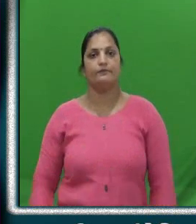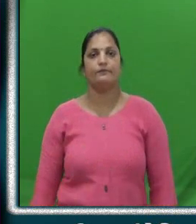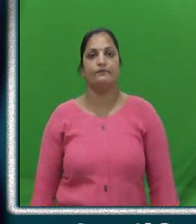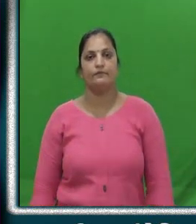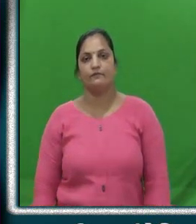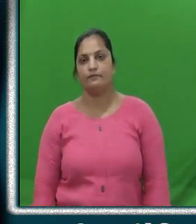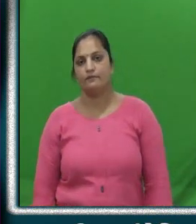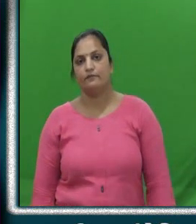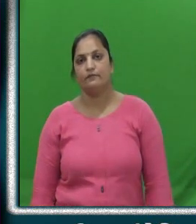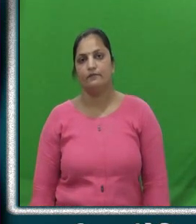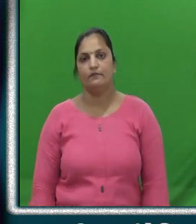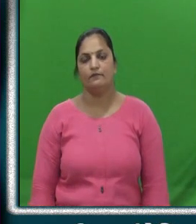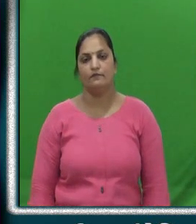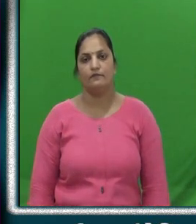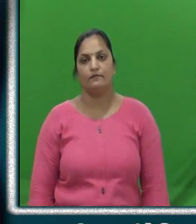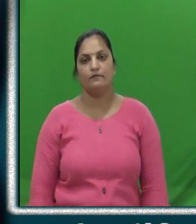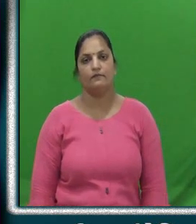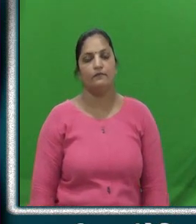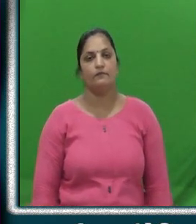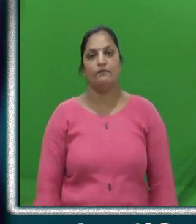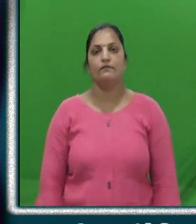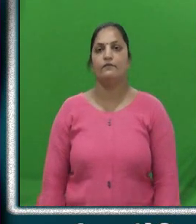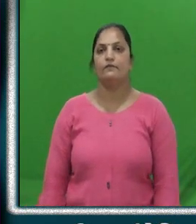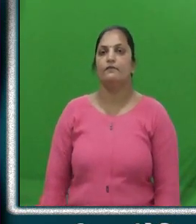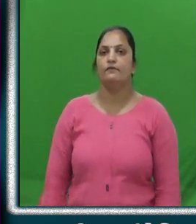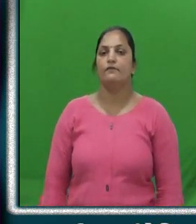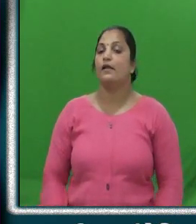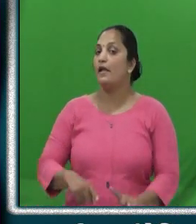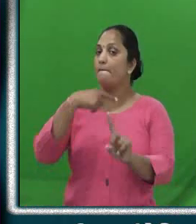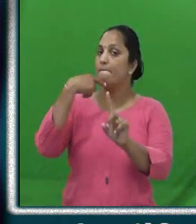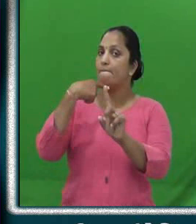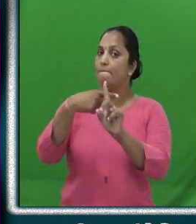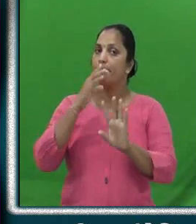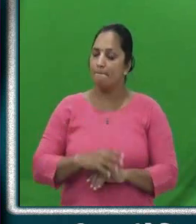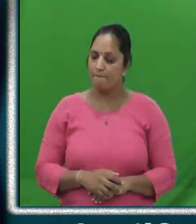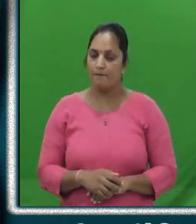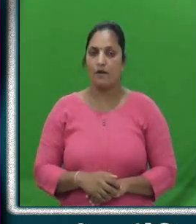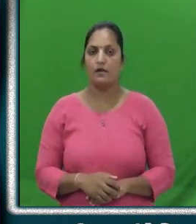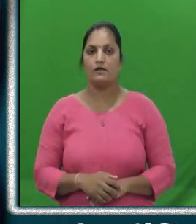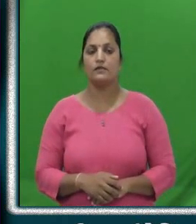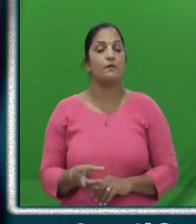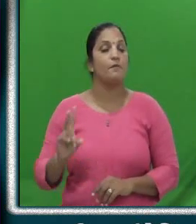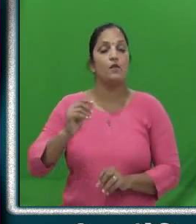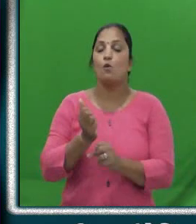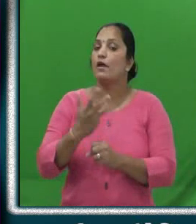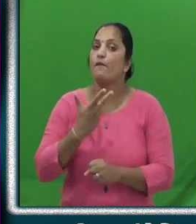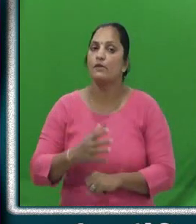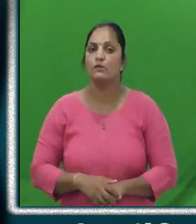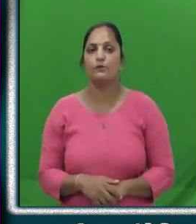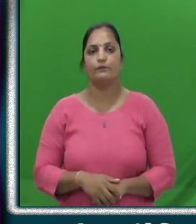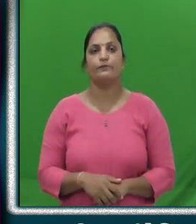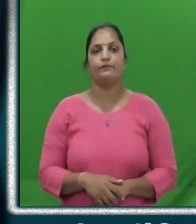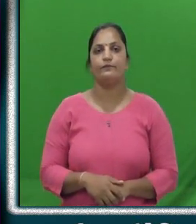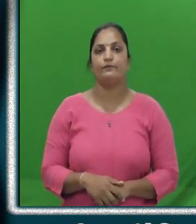એન્ડ ઓલ્સો મેક્સ એન્વાયરમેન્ટ ફ્રેન્ડલી પેપર બેગ્સ. અને બીજું શું બનાવે